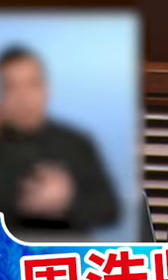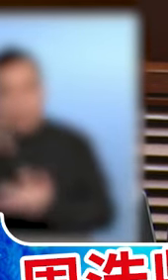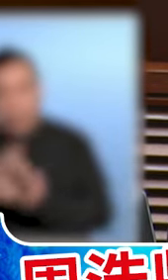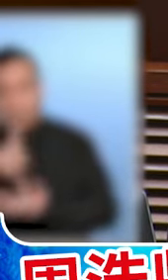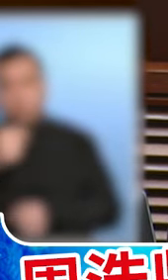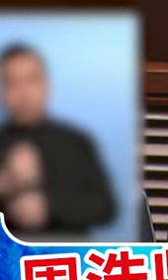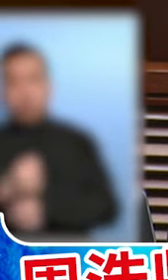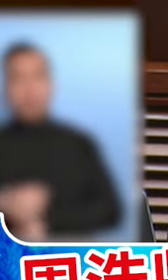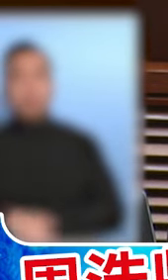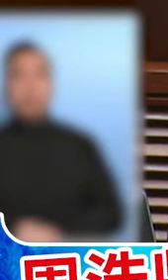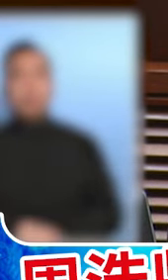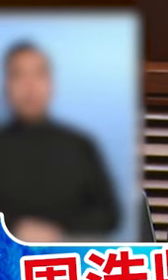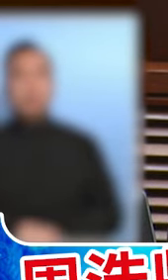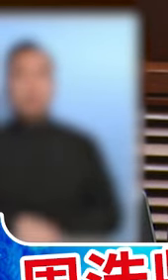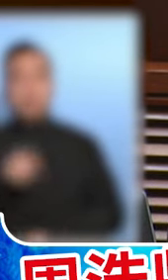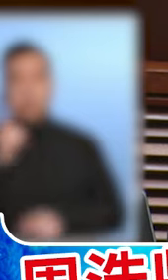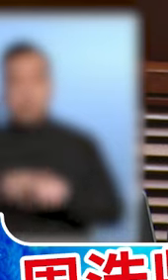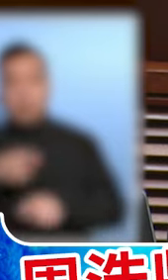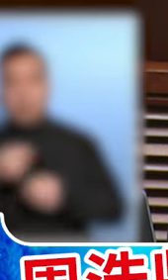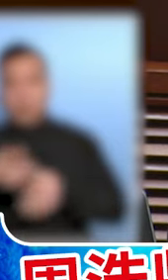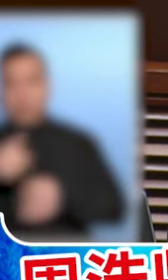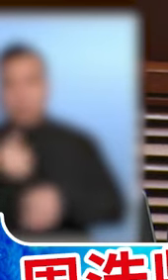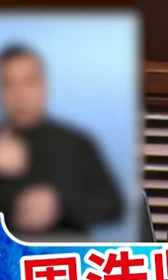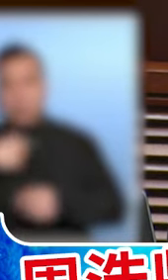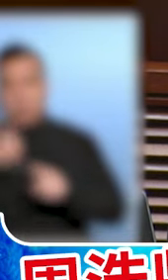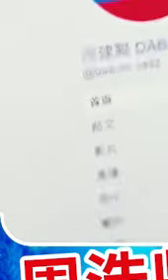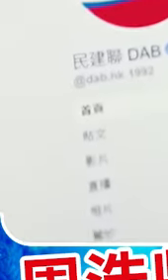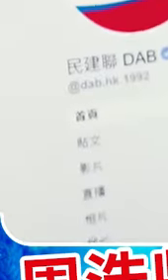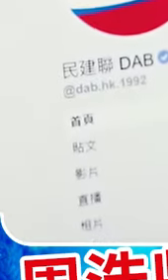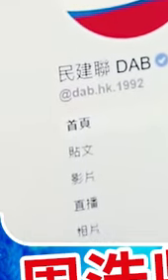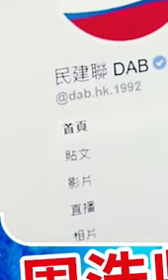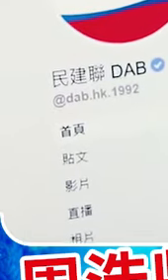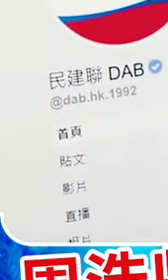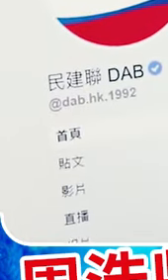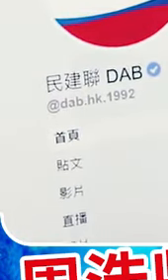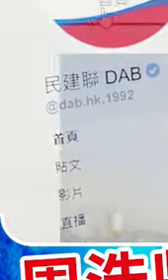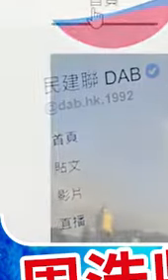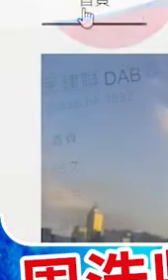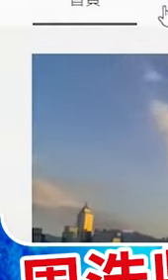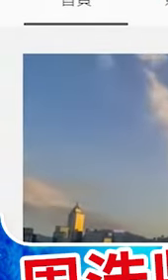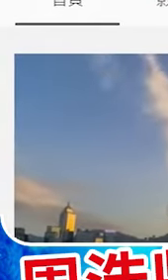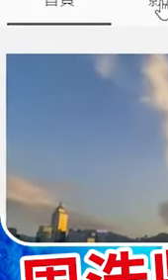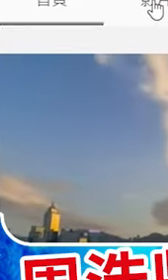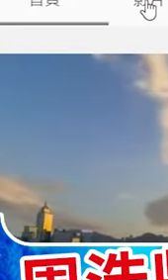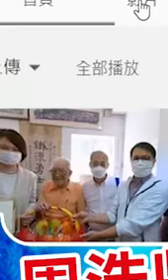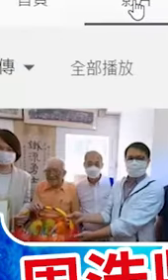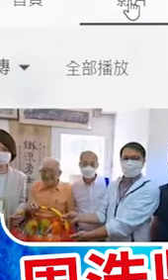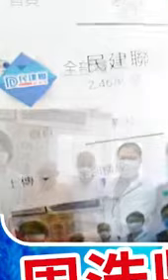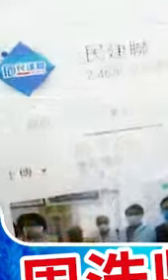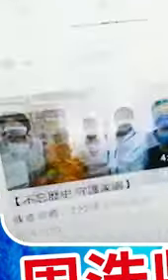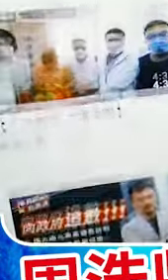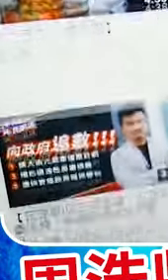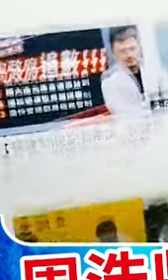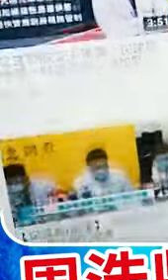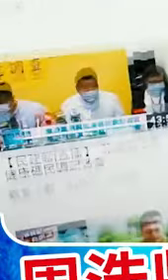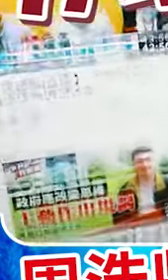点样处分？系咪可以让到嗰个老师可以停职？ 各位朋友，如果想收到我哋最新嘅消息，